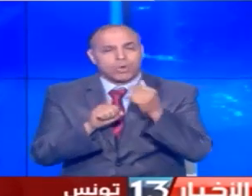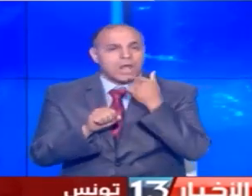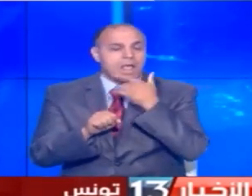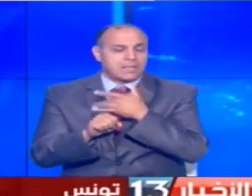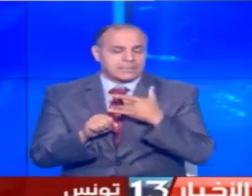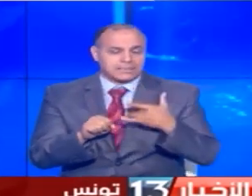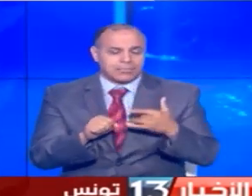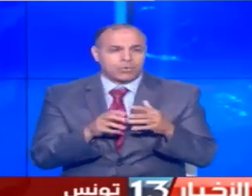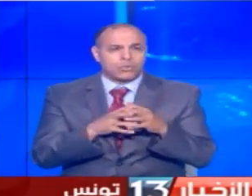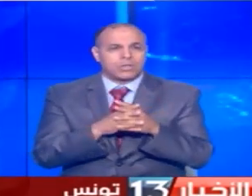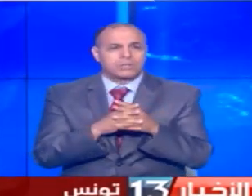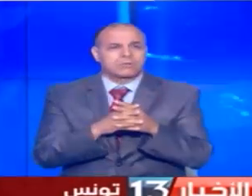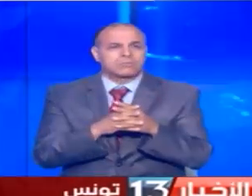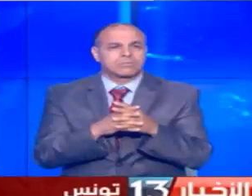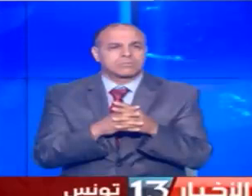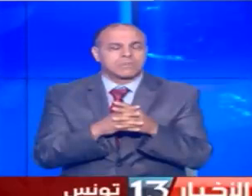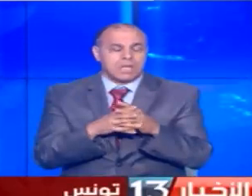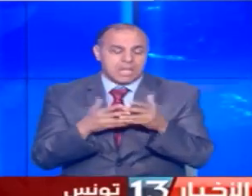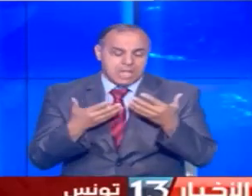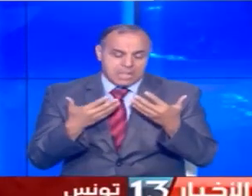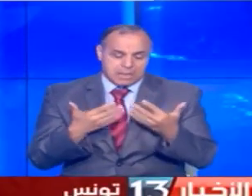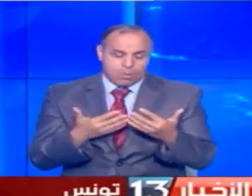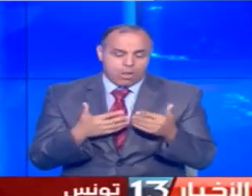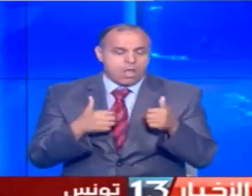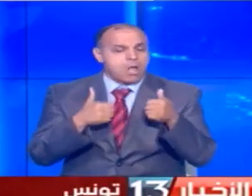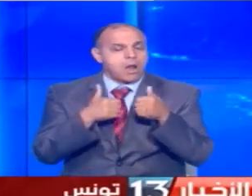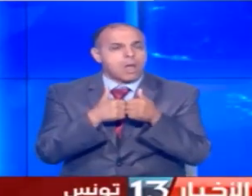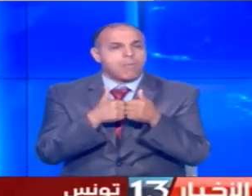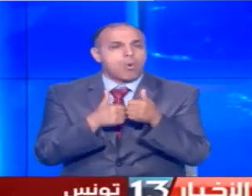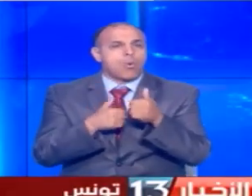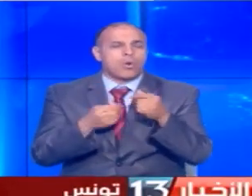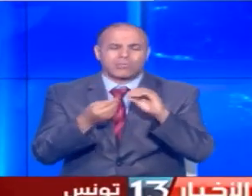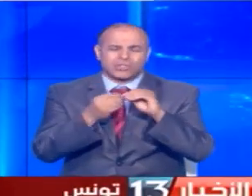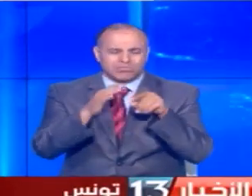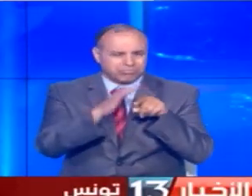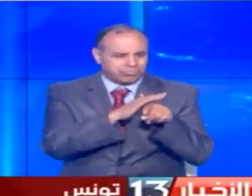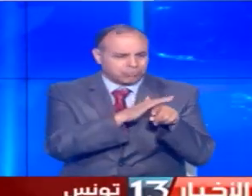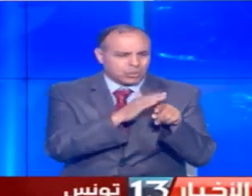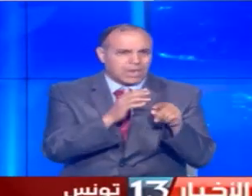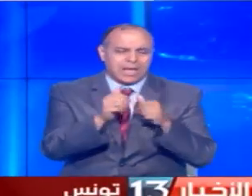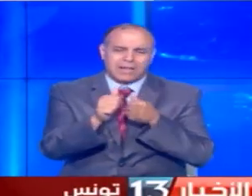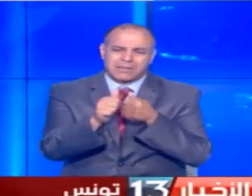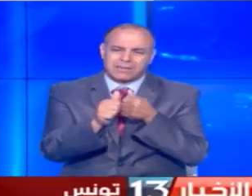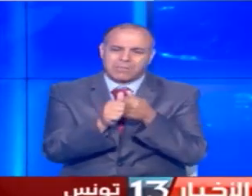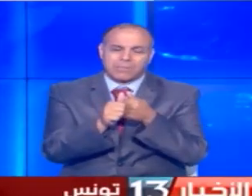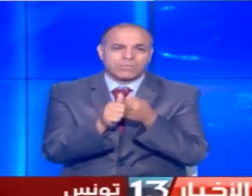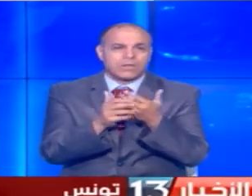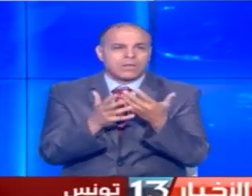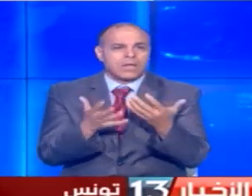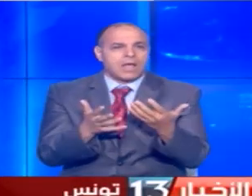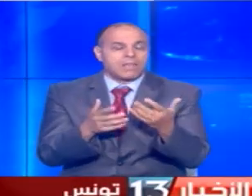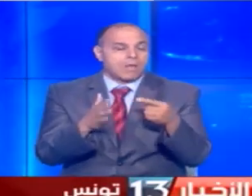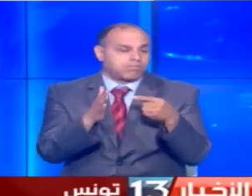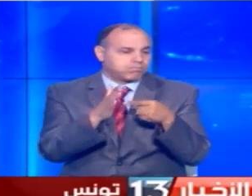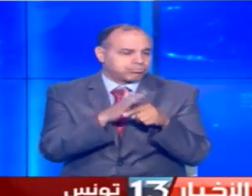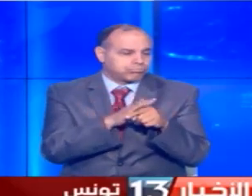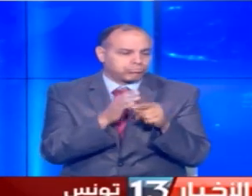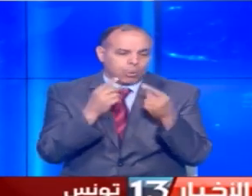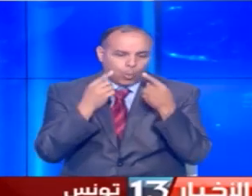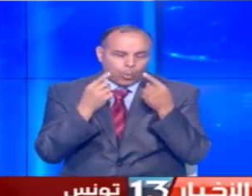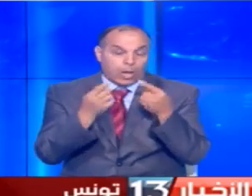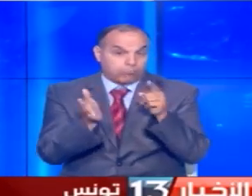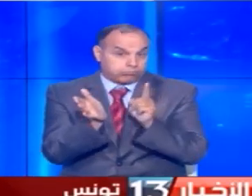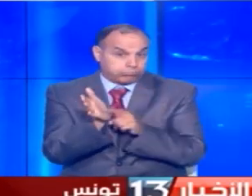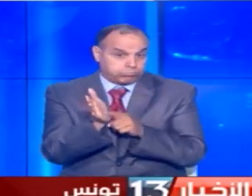أصبح نادر، لكن احنا نراقب جميع الاخلالات ونتابع اصلاح جميع الاخلالات، حتى الاخلالات التي ليست موجبه